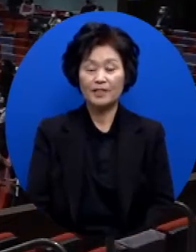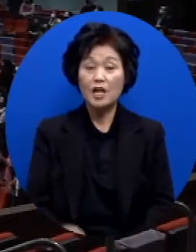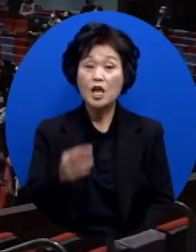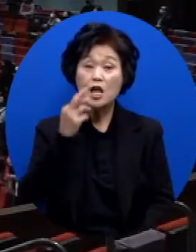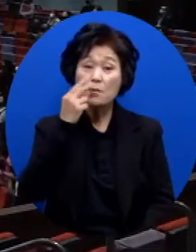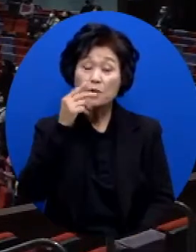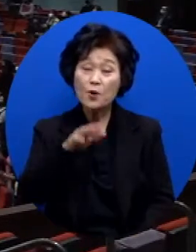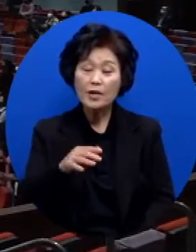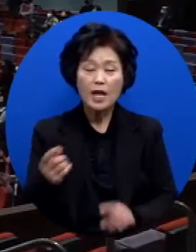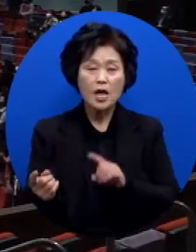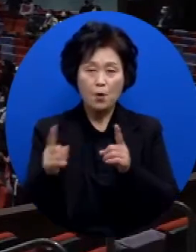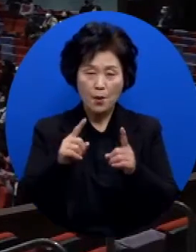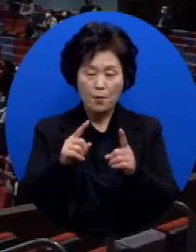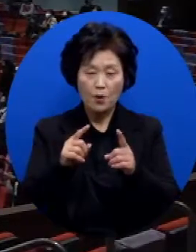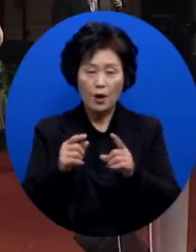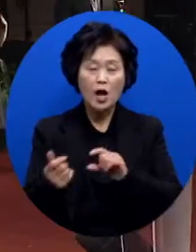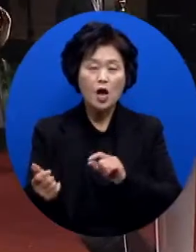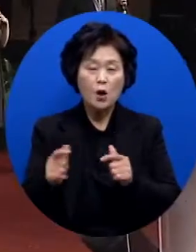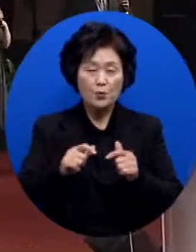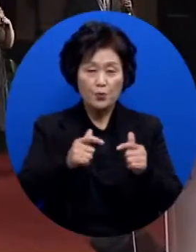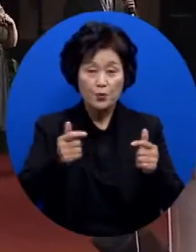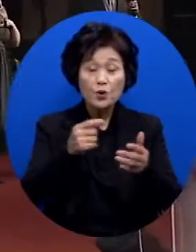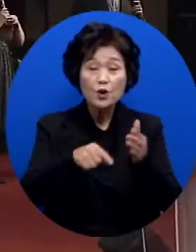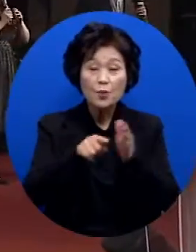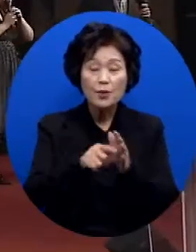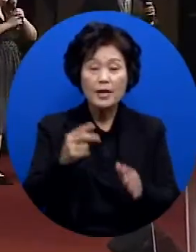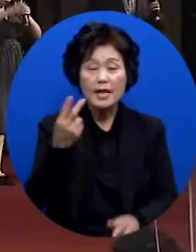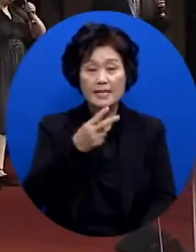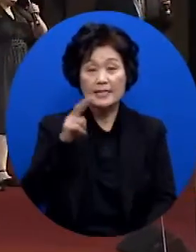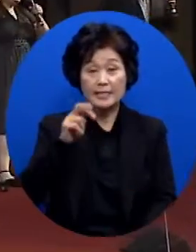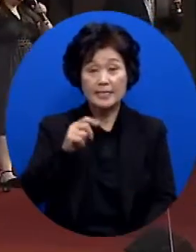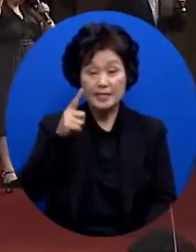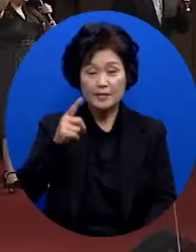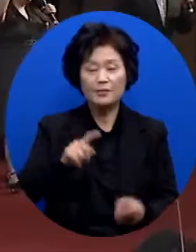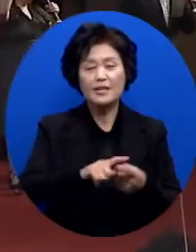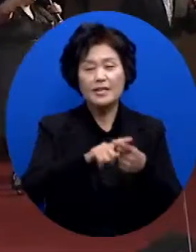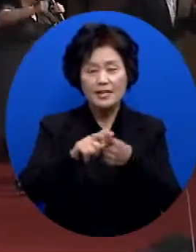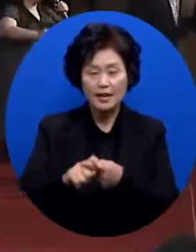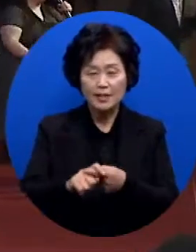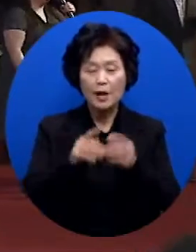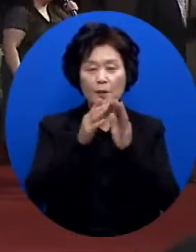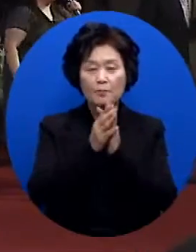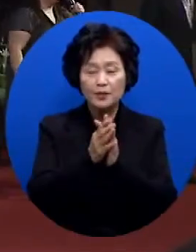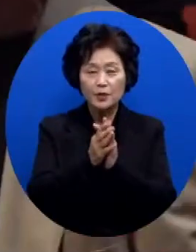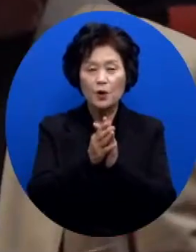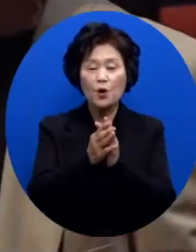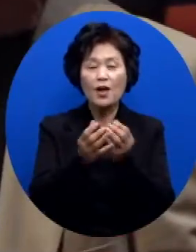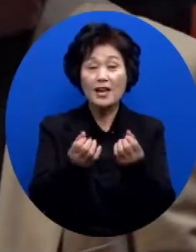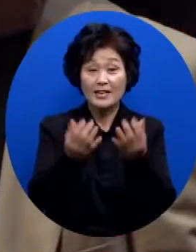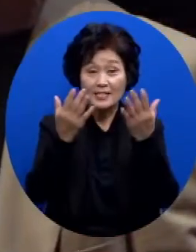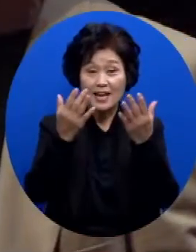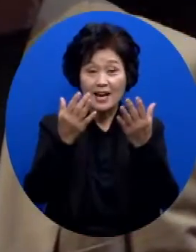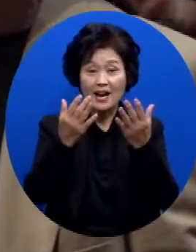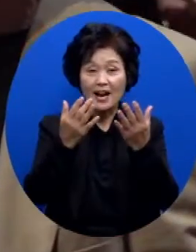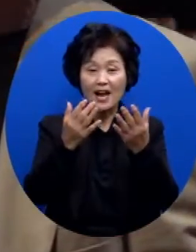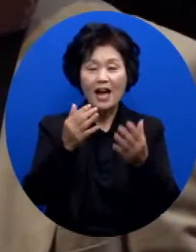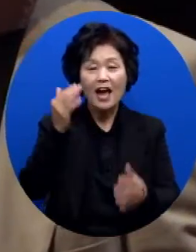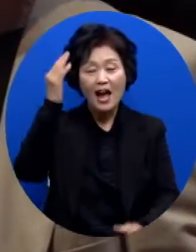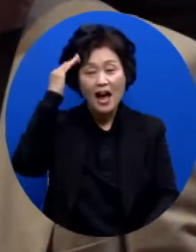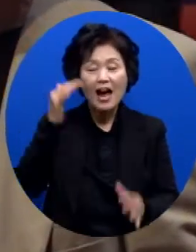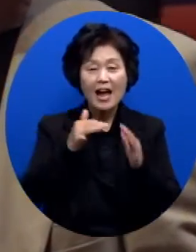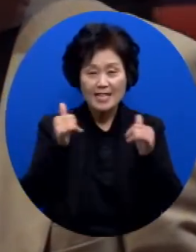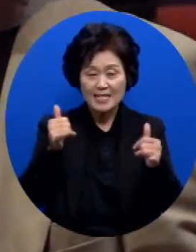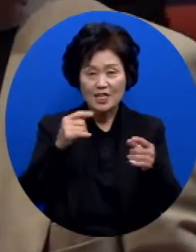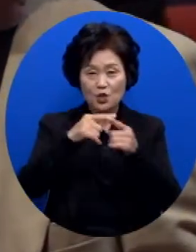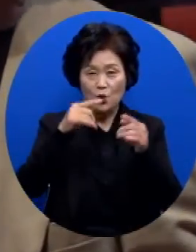미국의 회복과 부흥을 위한 2021 다민족 연합 기도대회가 은혜 한인교회에서 개최됐습니다.